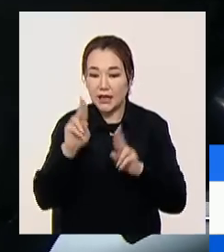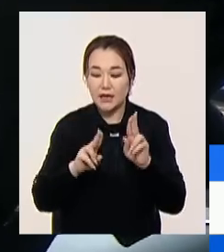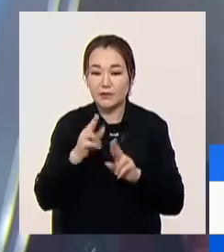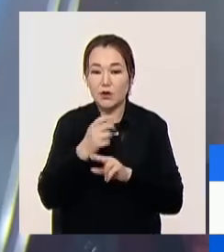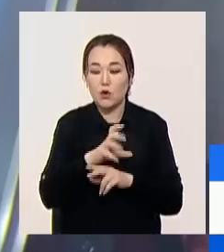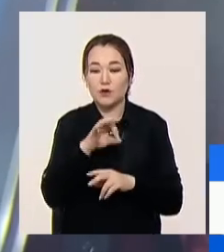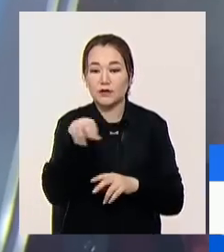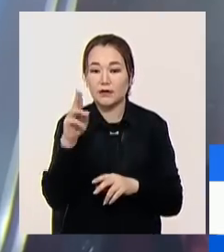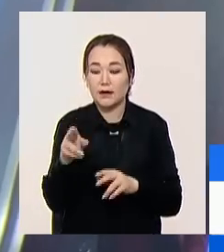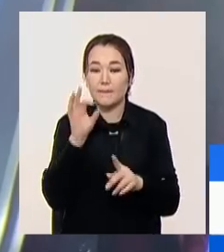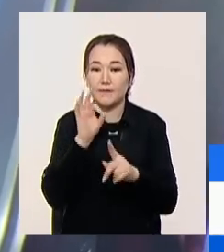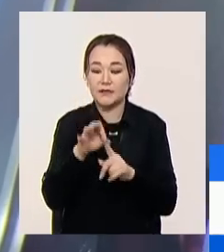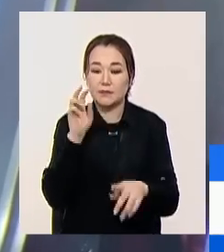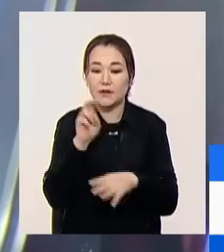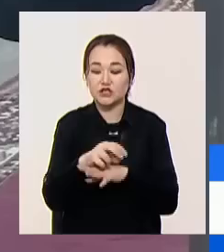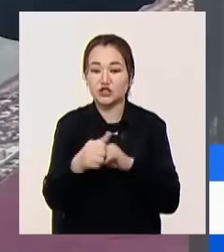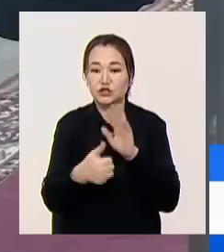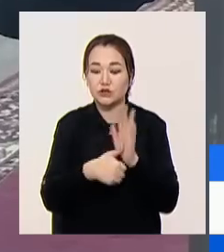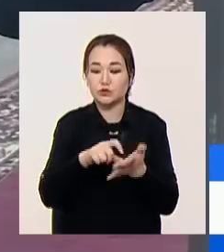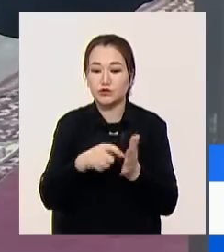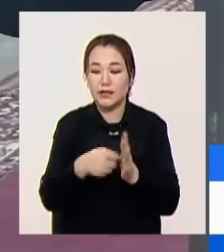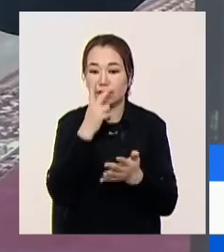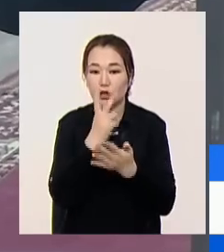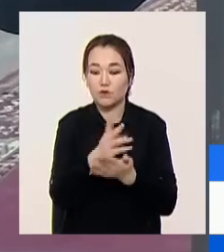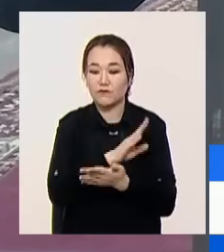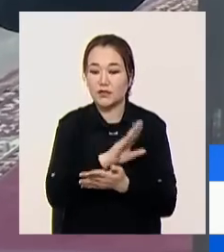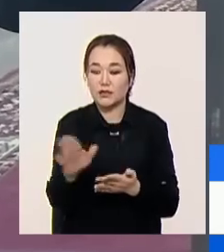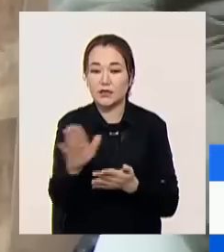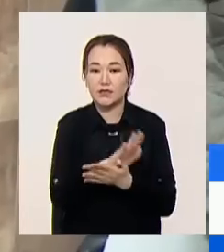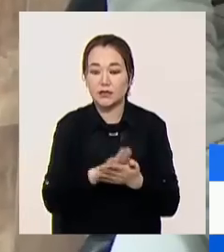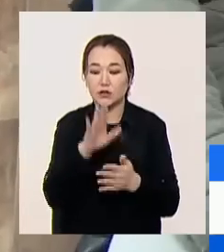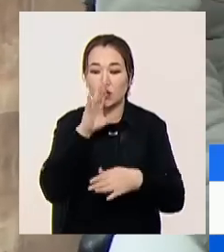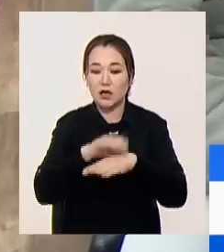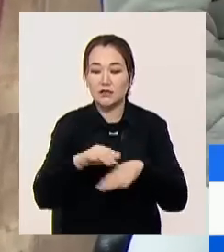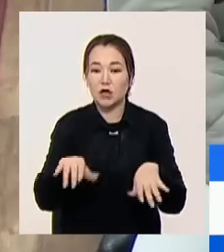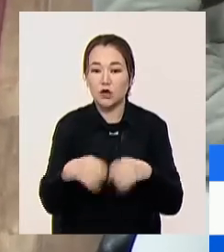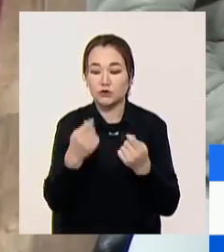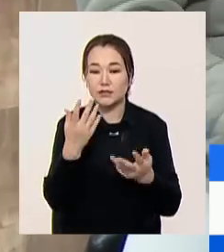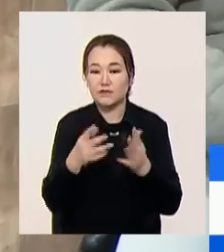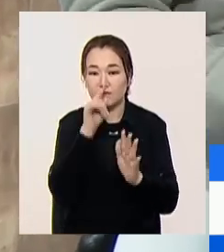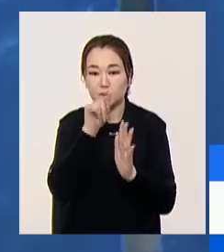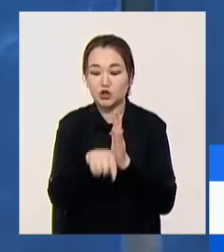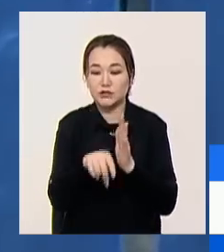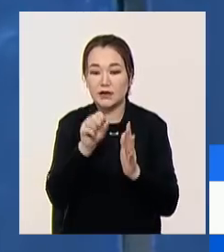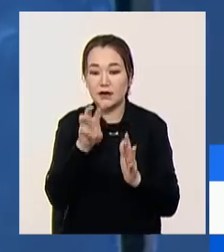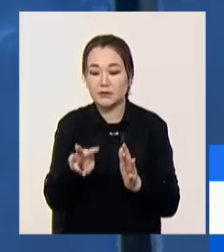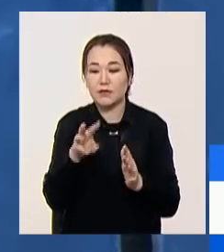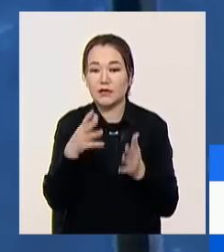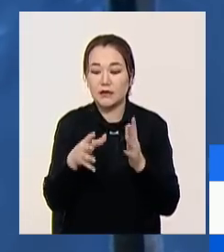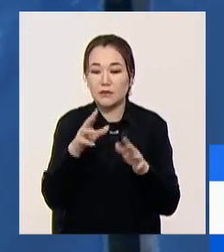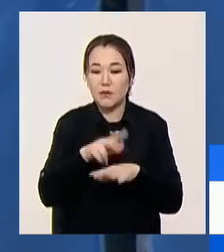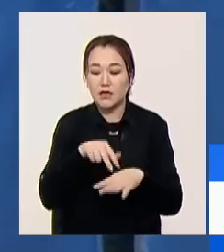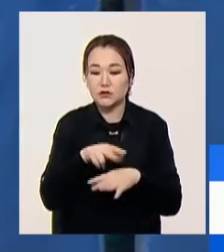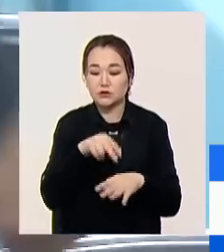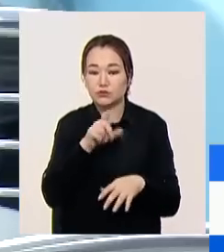ОТГ посетила 16 избирательных участков и не увидела никаких доказательств нарушений или вмешательства административных и